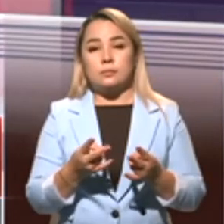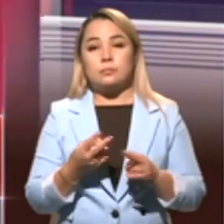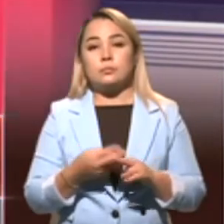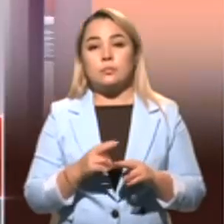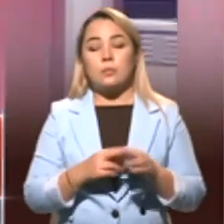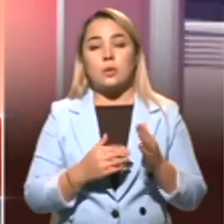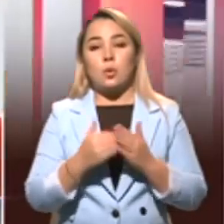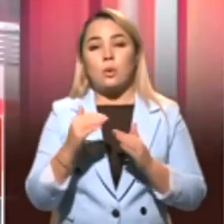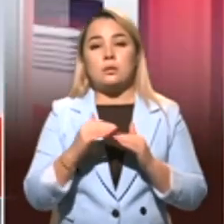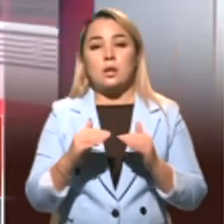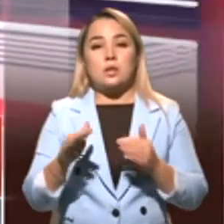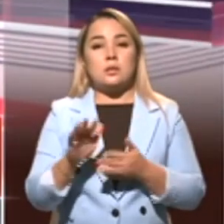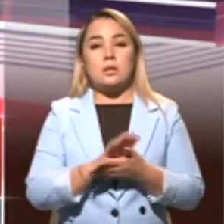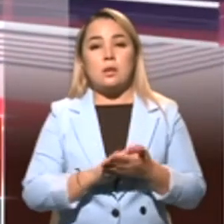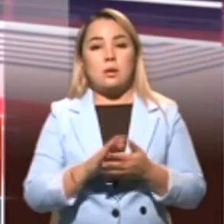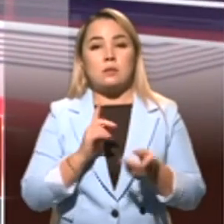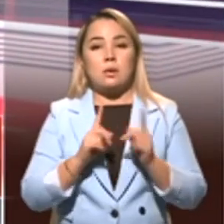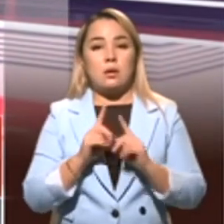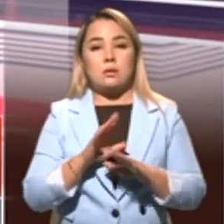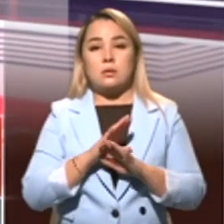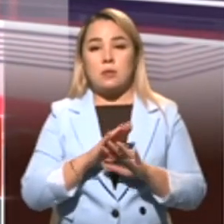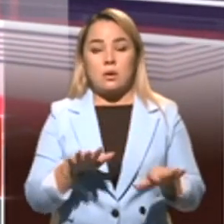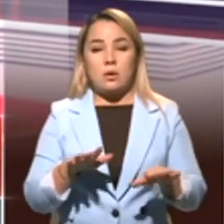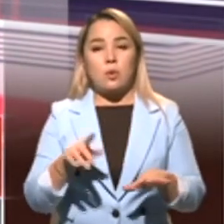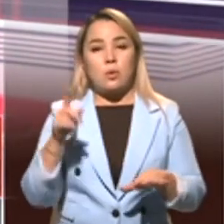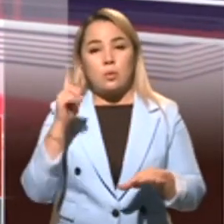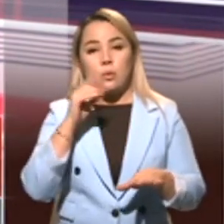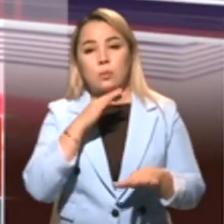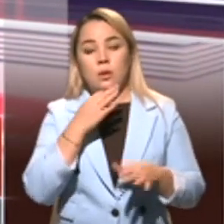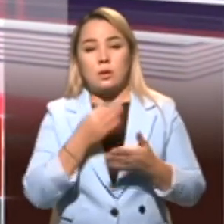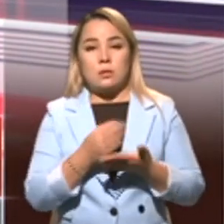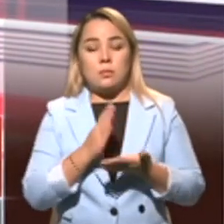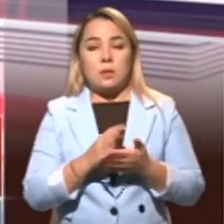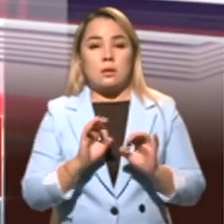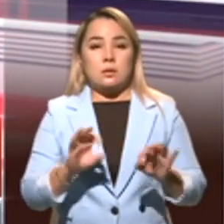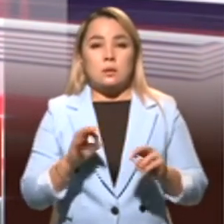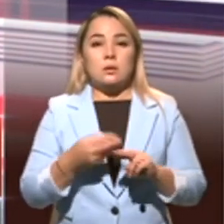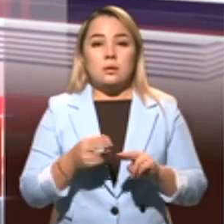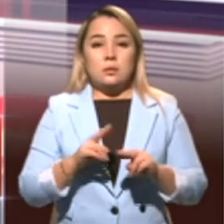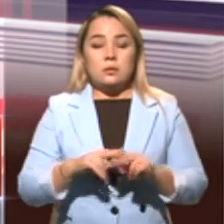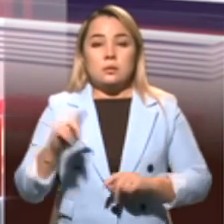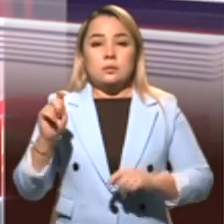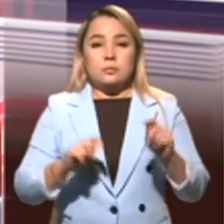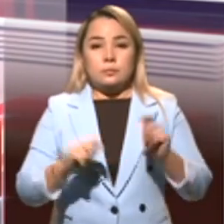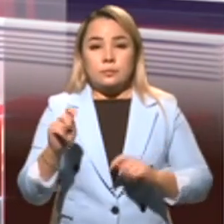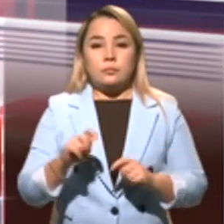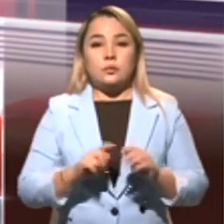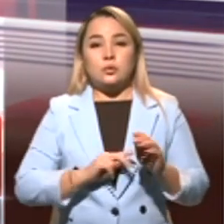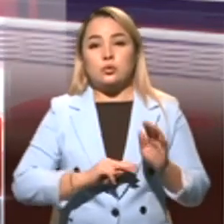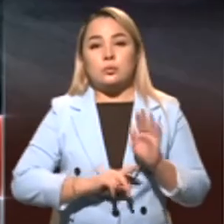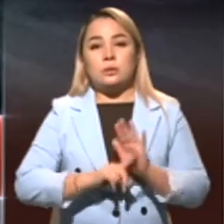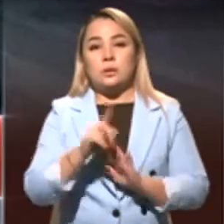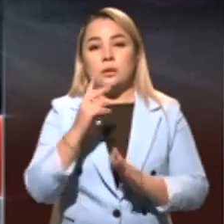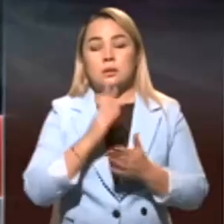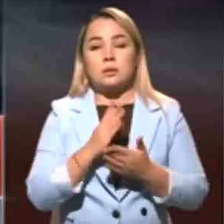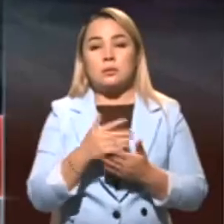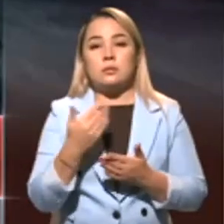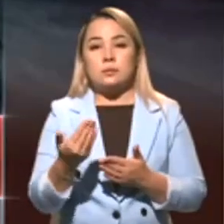мұндай жоғарғы деңгейде ешқашан талқыланбаған, айтылмаған ойлар бар. Сондықтан бұл съез жұмысы барысында